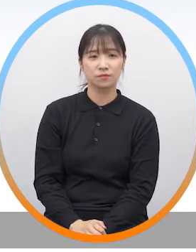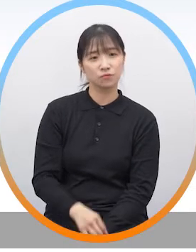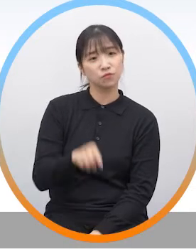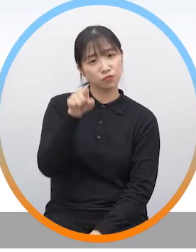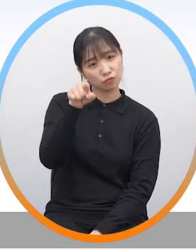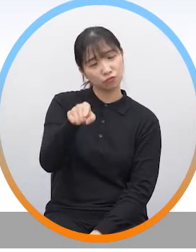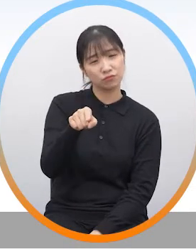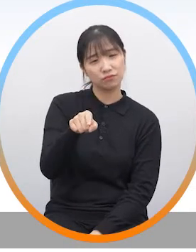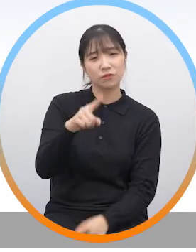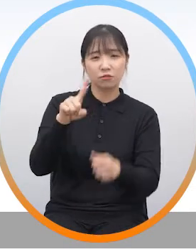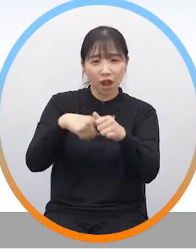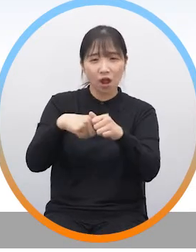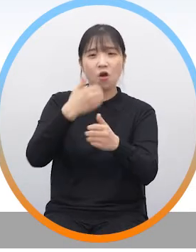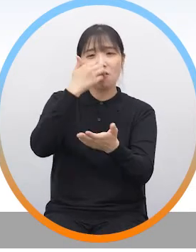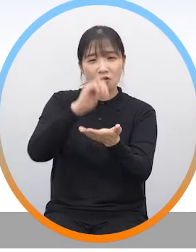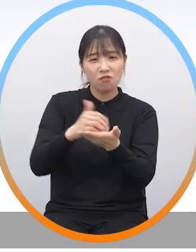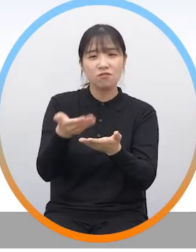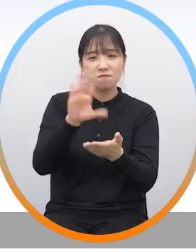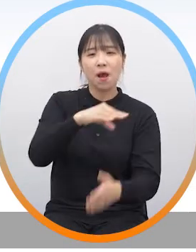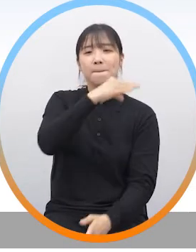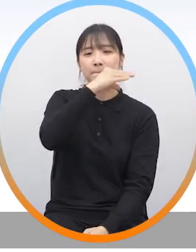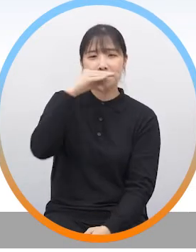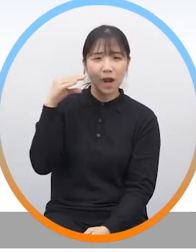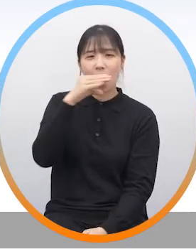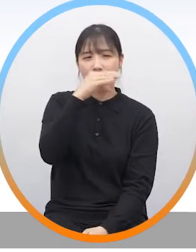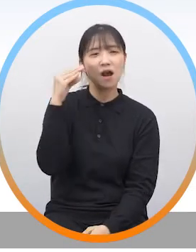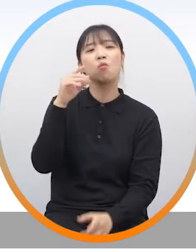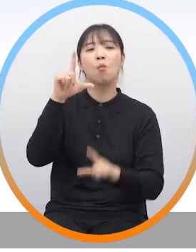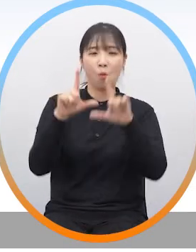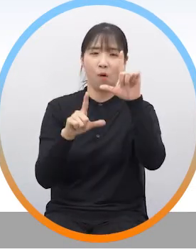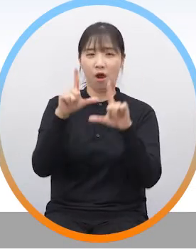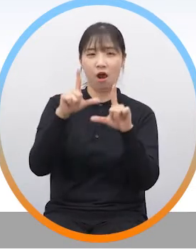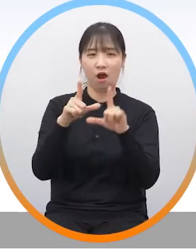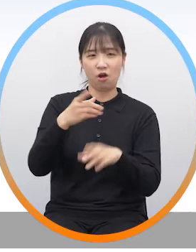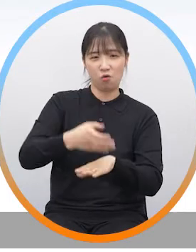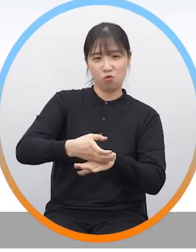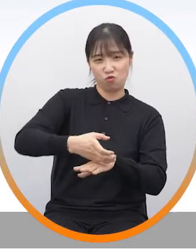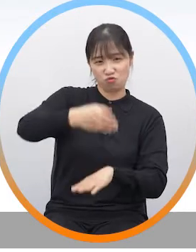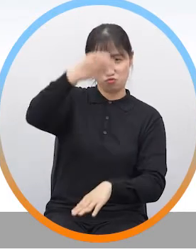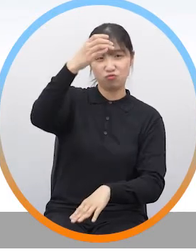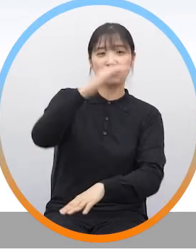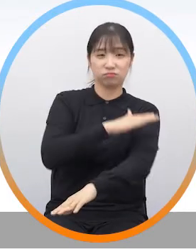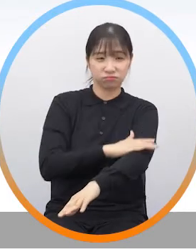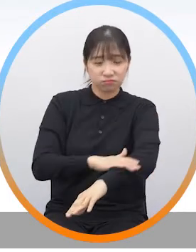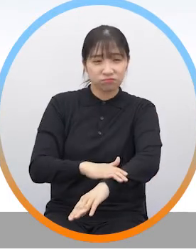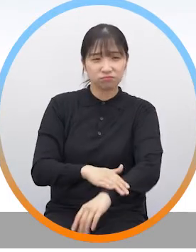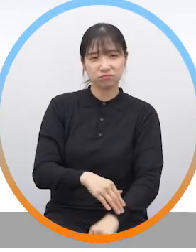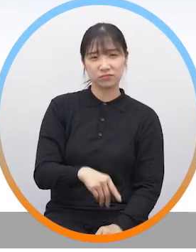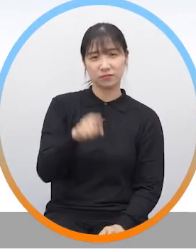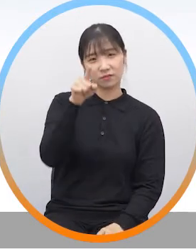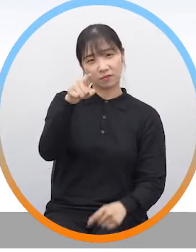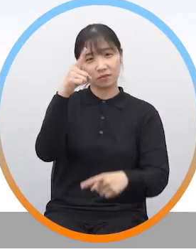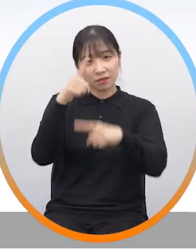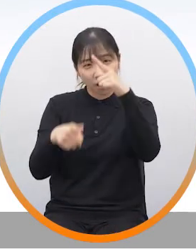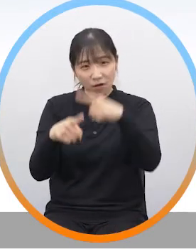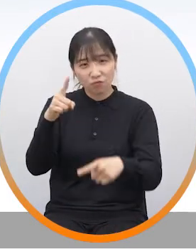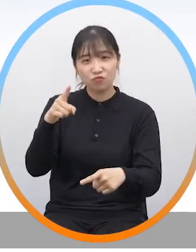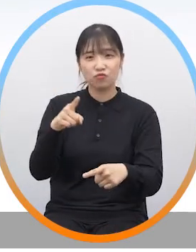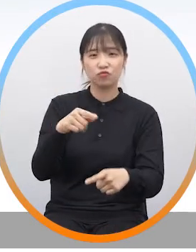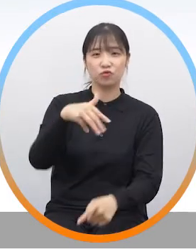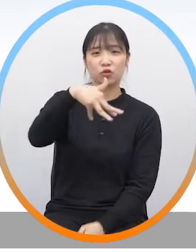이것은 그래도 상당히 자연석이 반듯해서 기둥이 제대로 섰는데 저